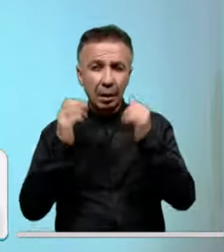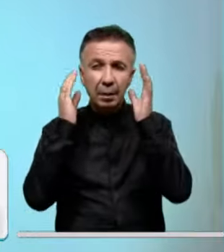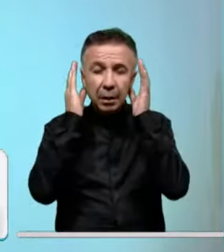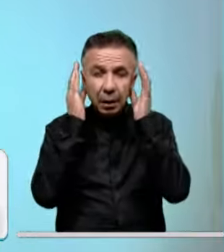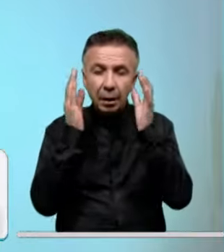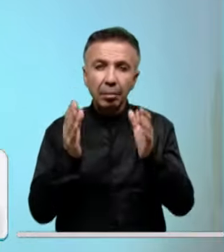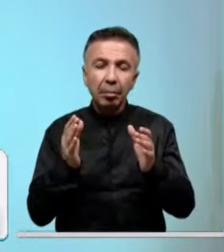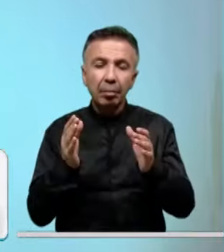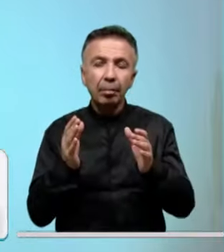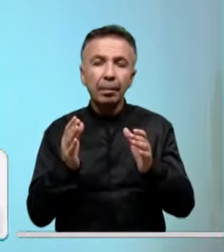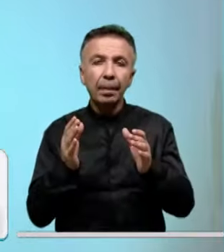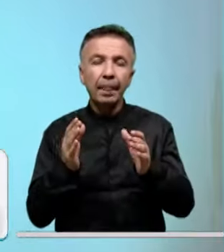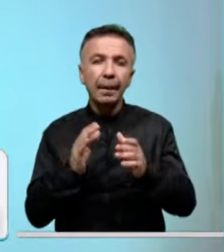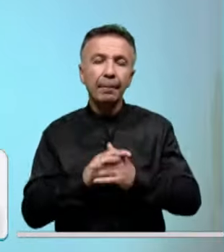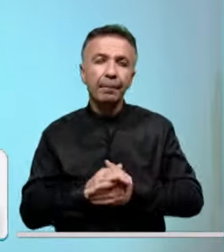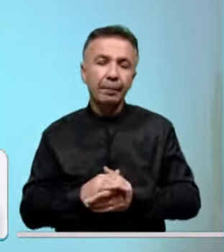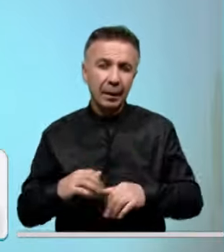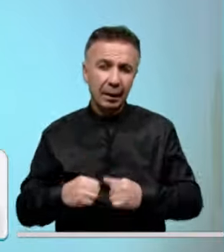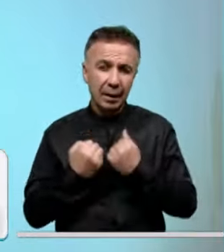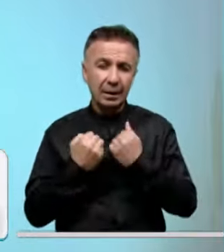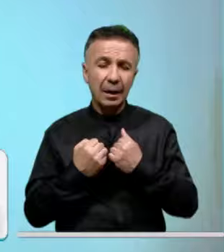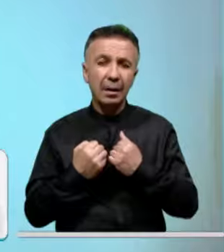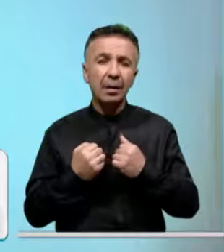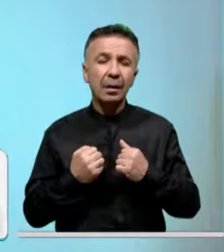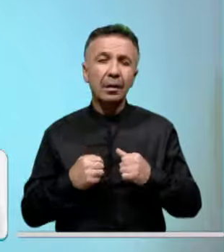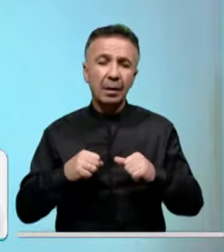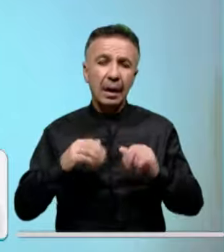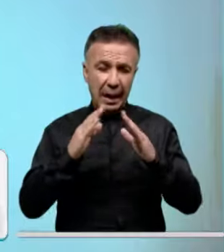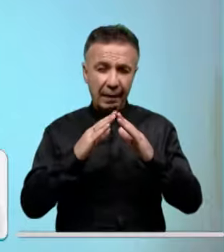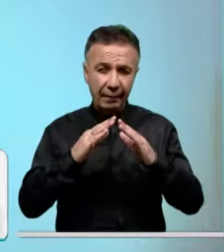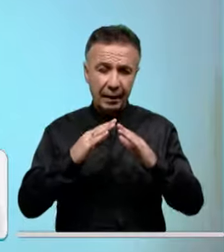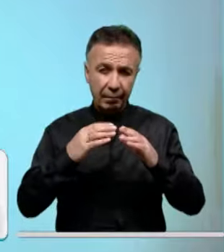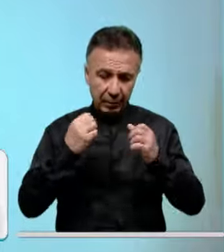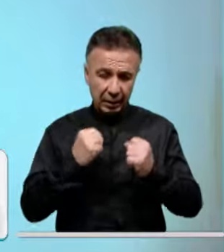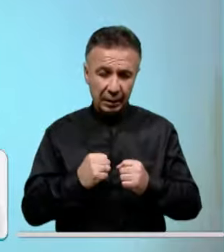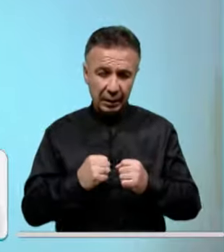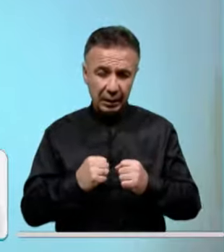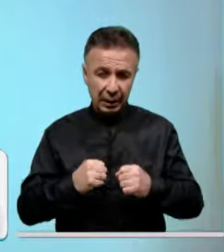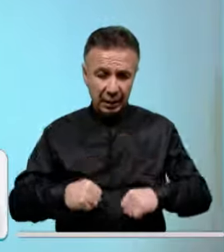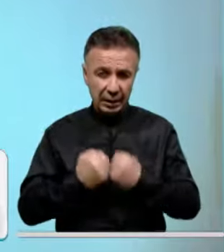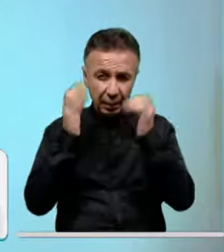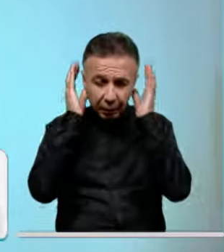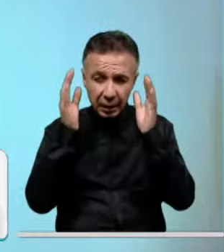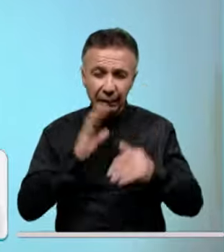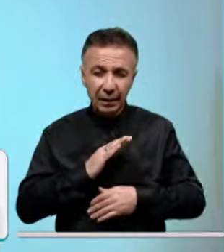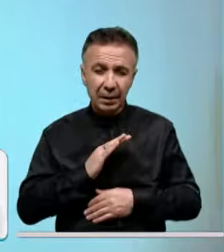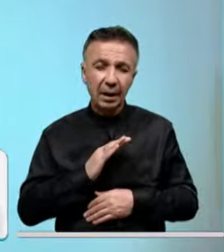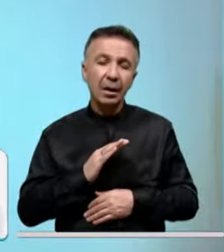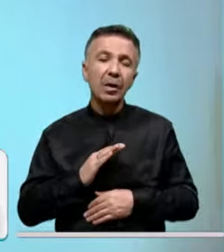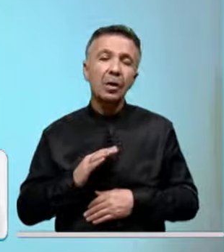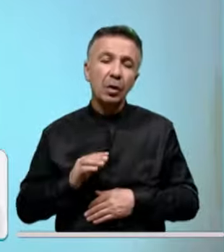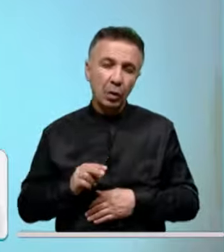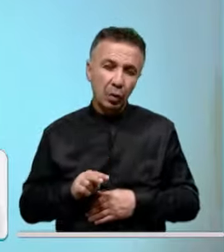kılacağım. Kılacağım kaza, mukim iken kazaya kalmış bir namaz ise seferdeyken bile